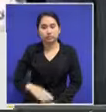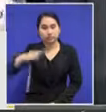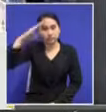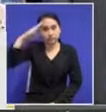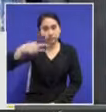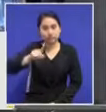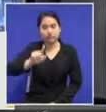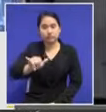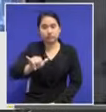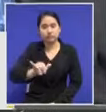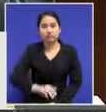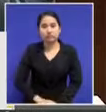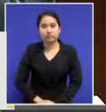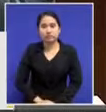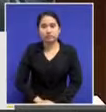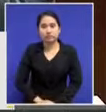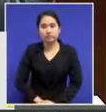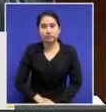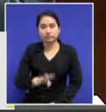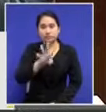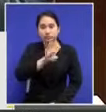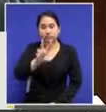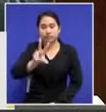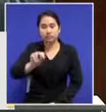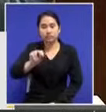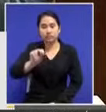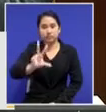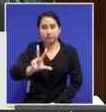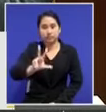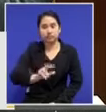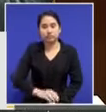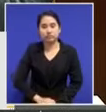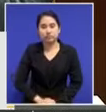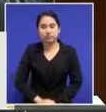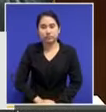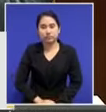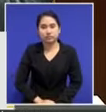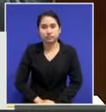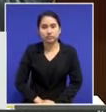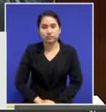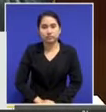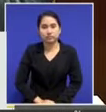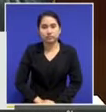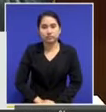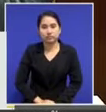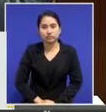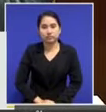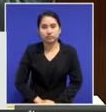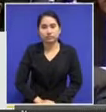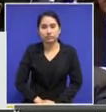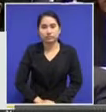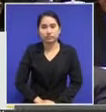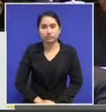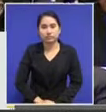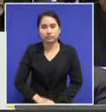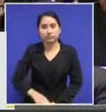อกประยุทธ์จันโอชาครับ 433พลเอกยอดยุทธบุญญาธิการ พลเ